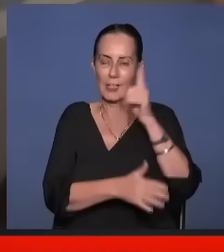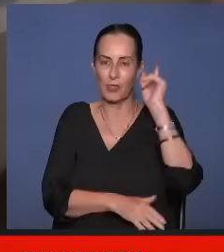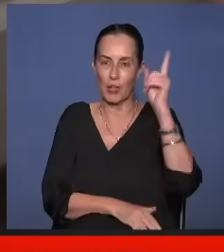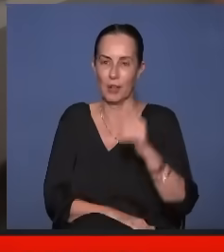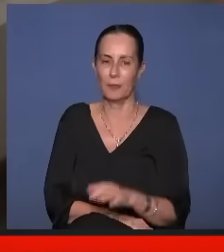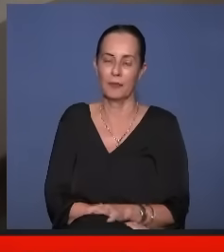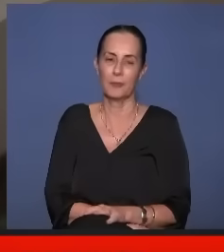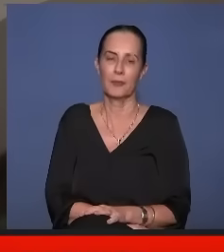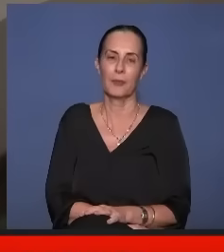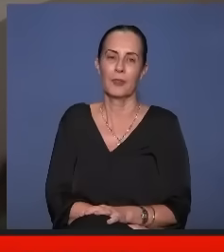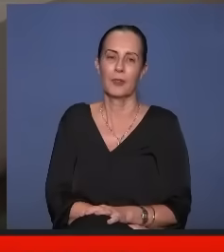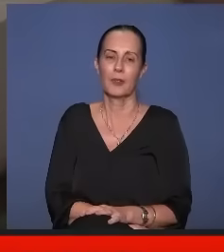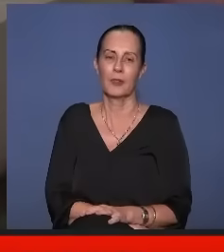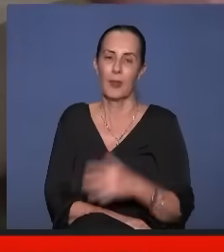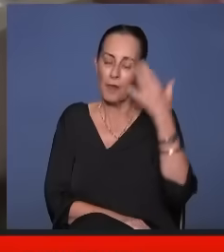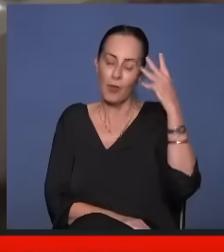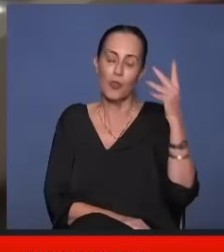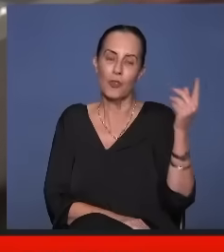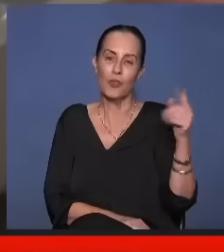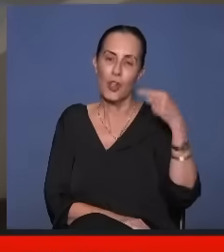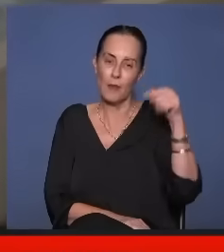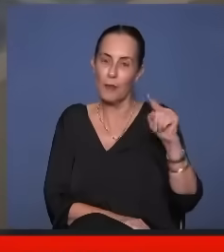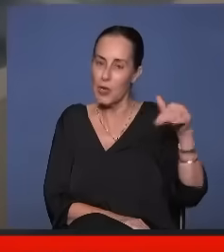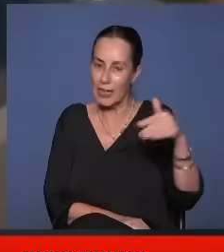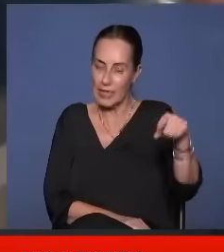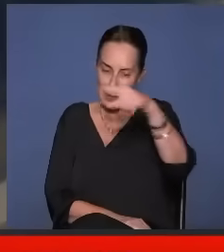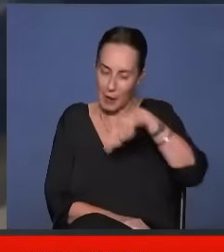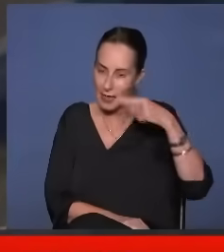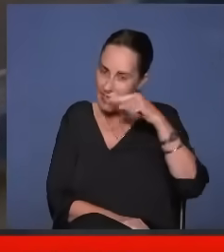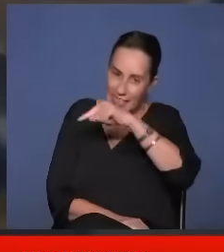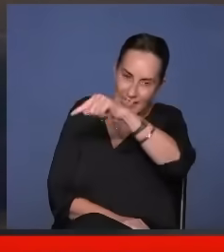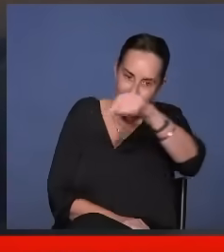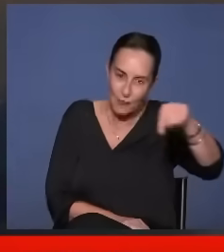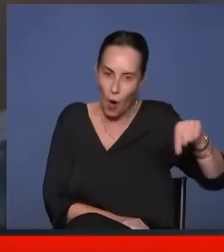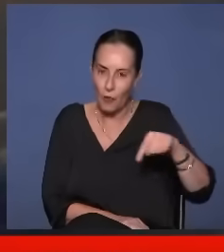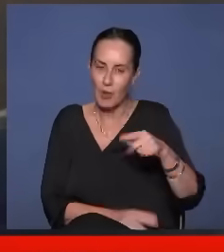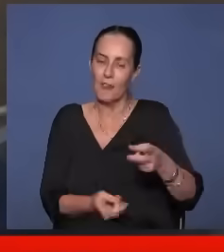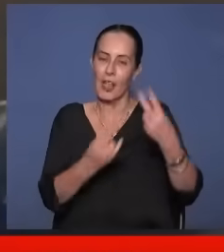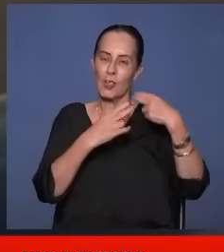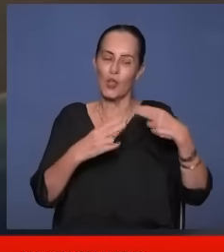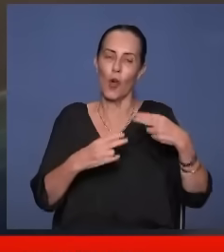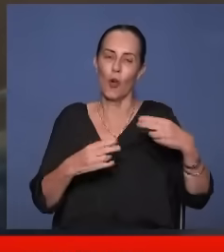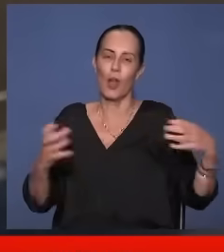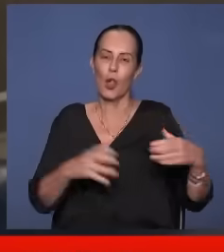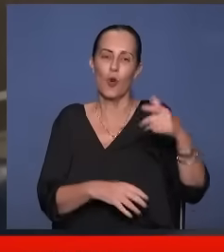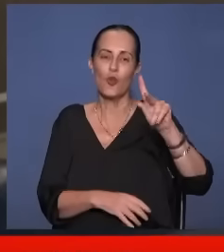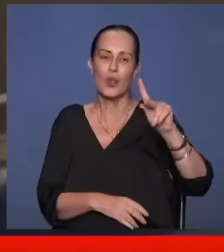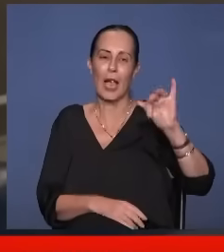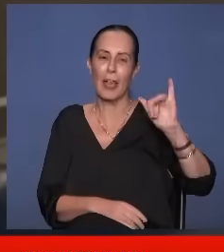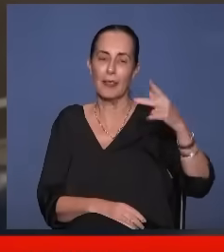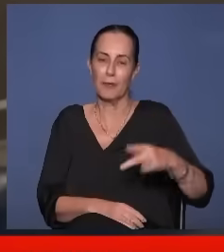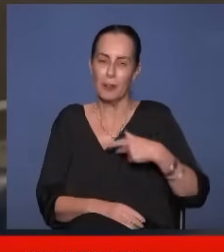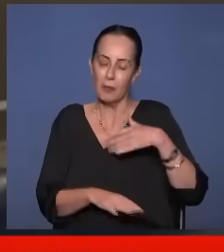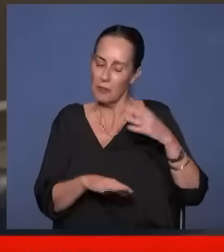שנים וחלמנו שיום יבוא מישהו ייכנס בכיכר הזאת יעשה סיבוב ויחזור לגוש קטיף והנה אנחנו מרגישים שזה הגיע